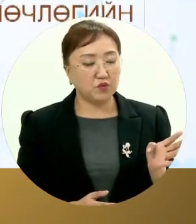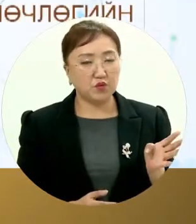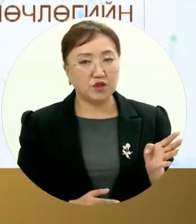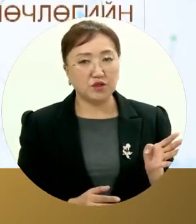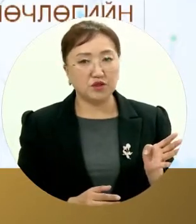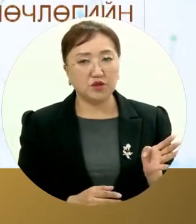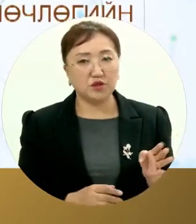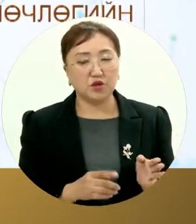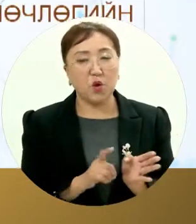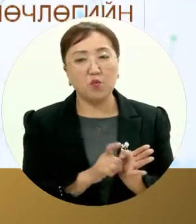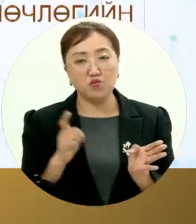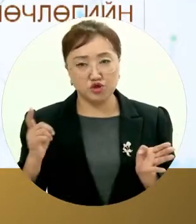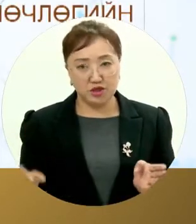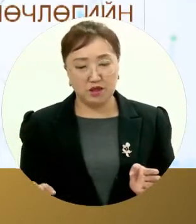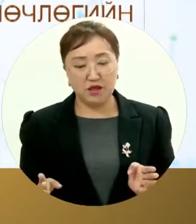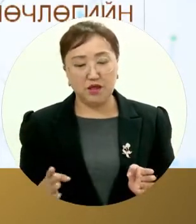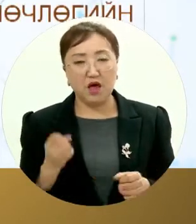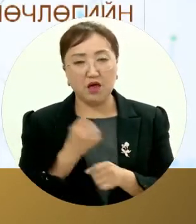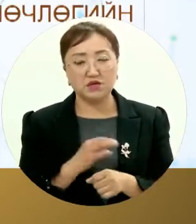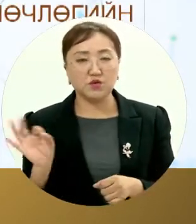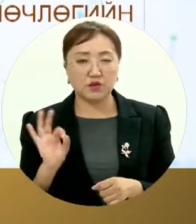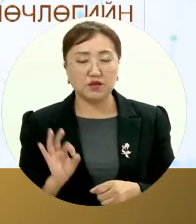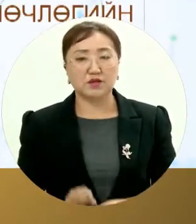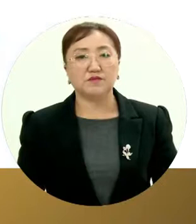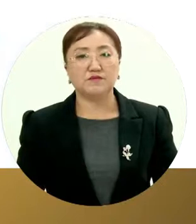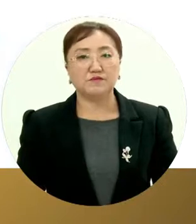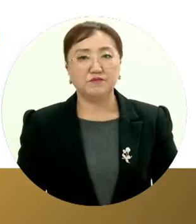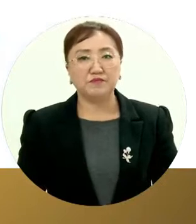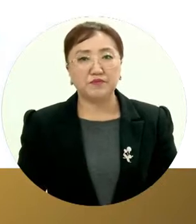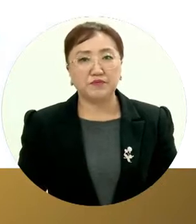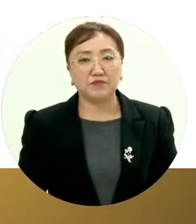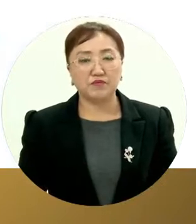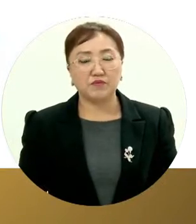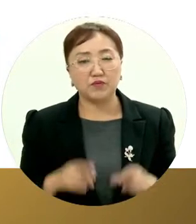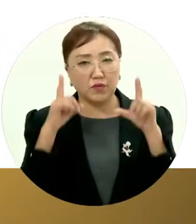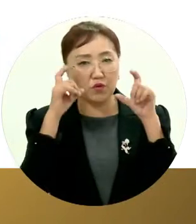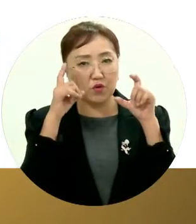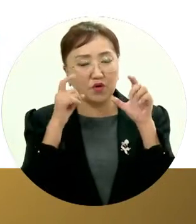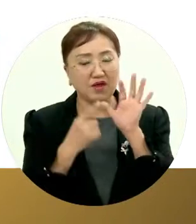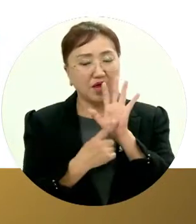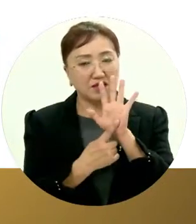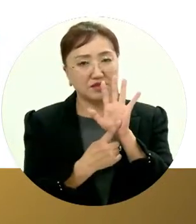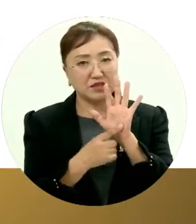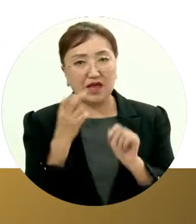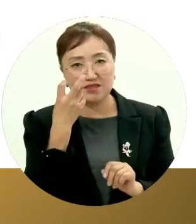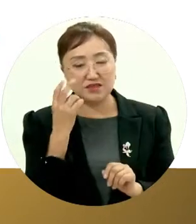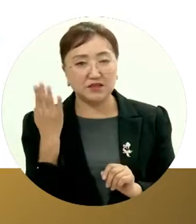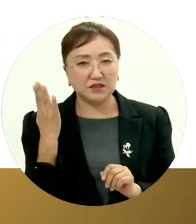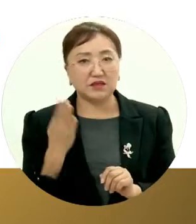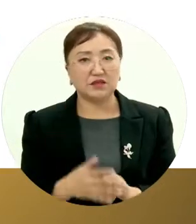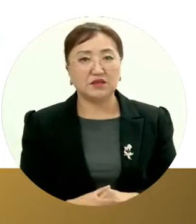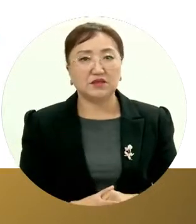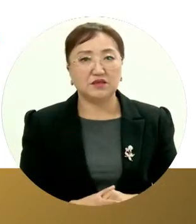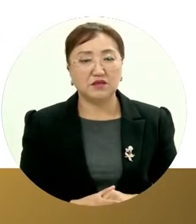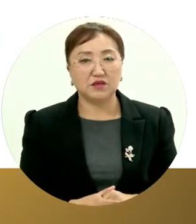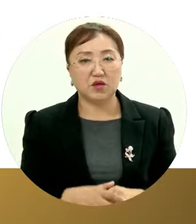Дөрөвдүгээр нь мөчлөгийн ажилгүйдэл гэдэг ийм дөрвөн төрөлтэй явагдчихдаг. За хүүхдүүд энэ зургийг ажиглаараа. За